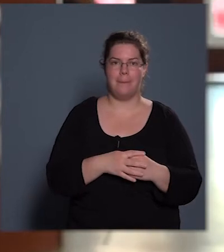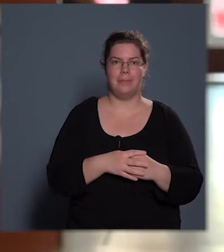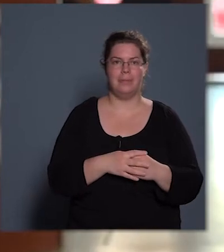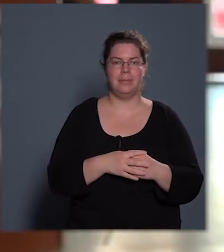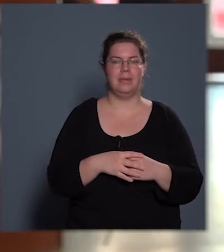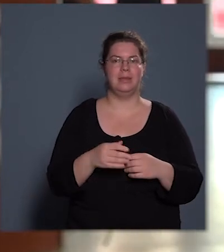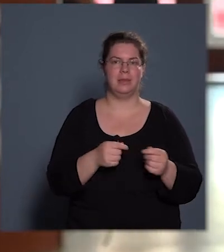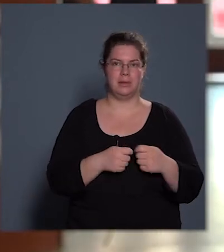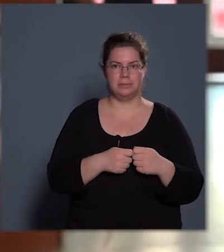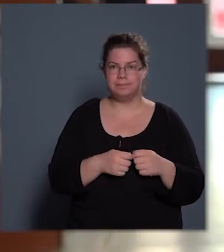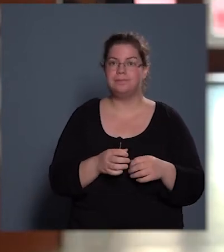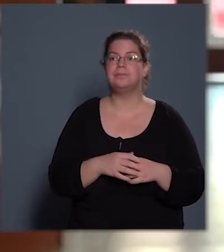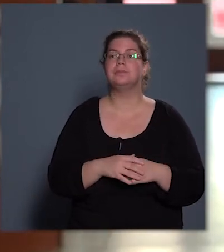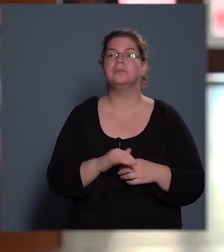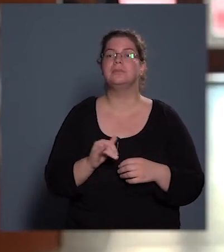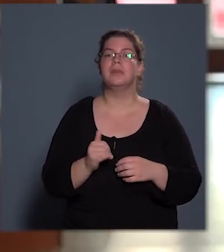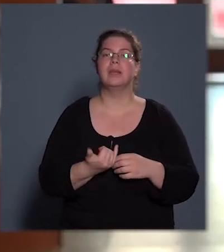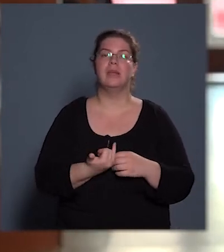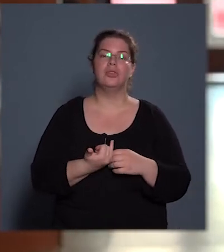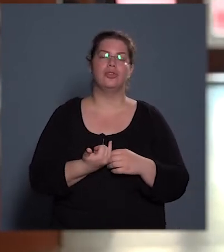rendez, és